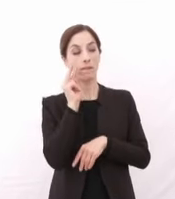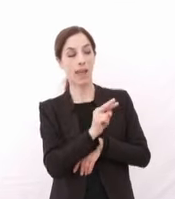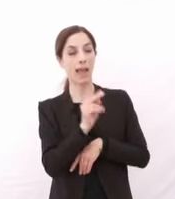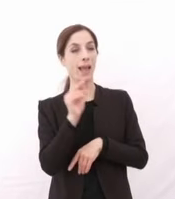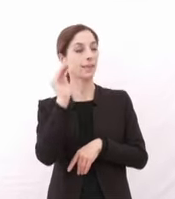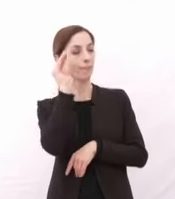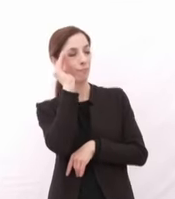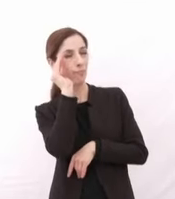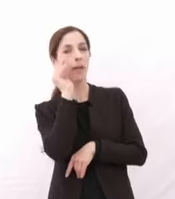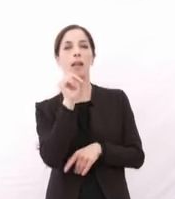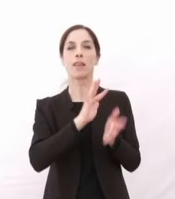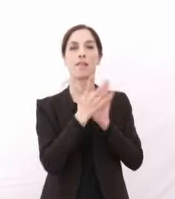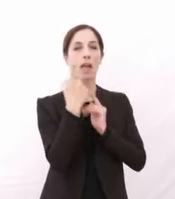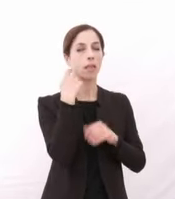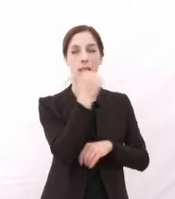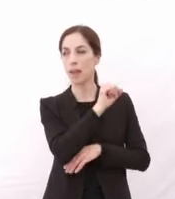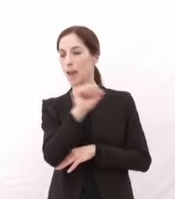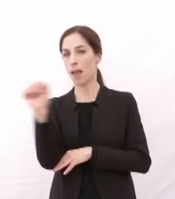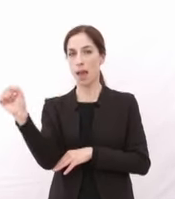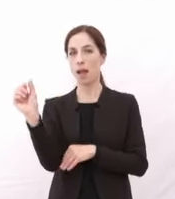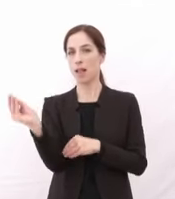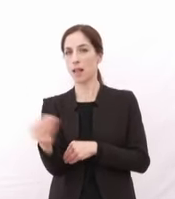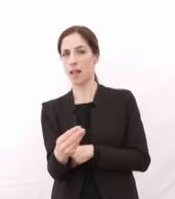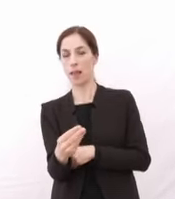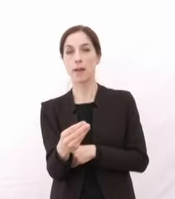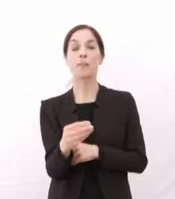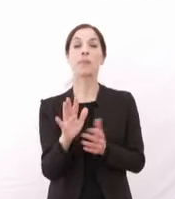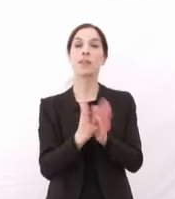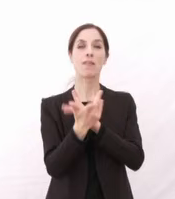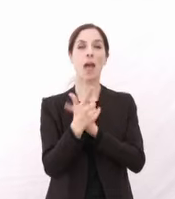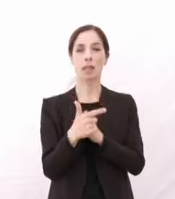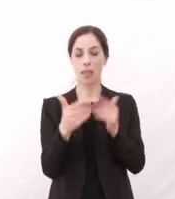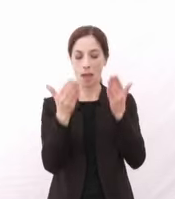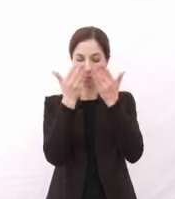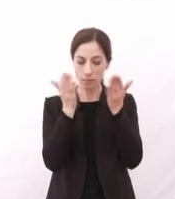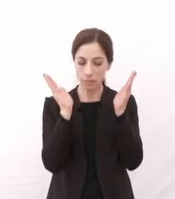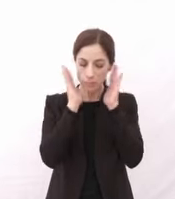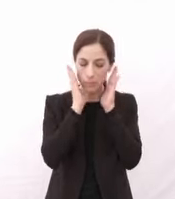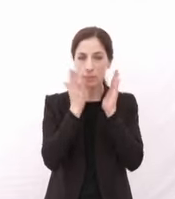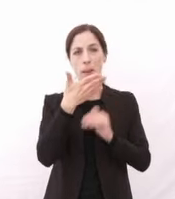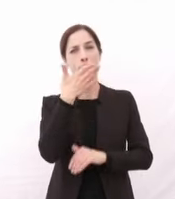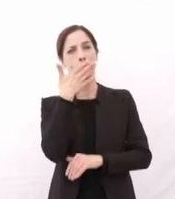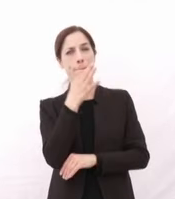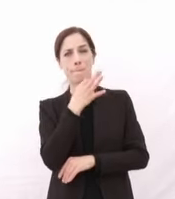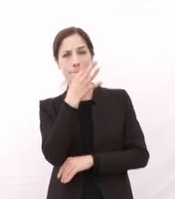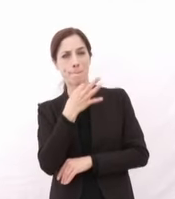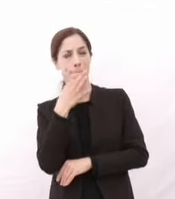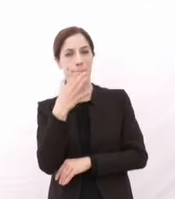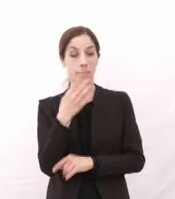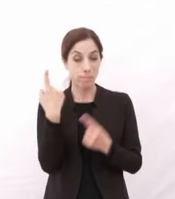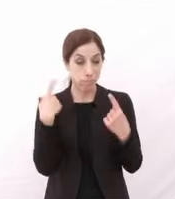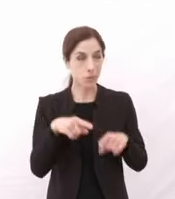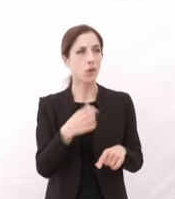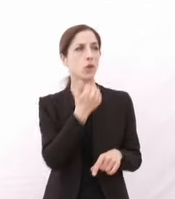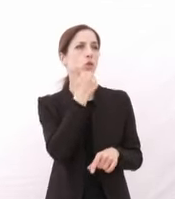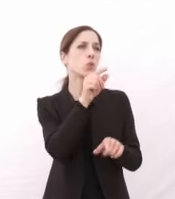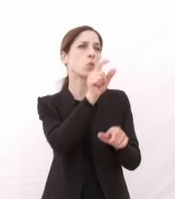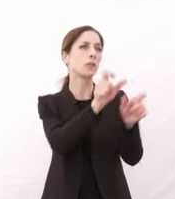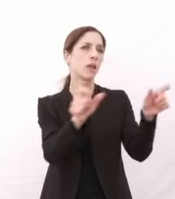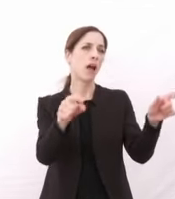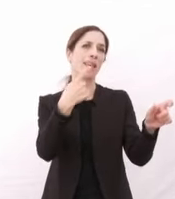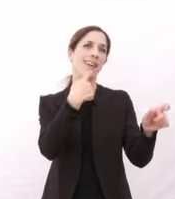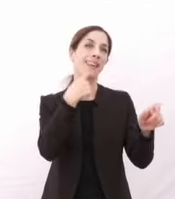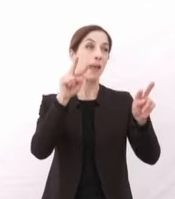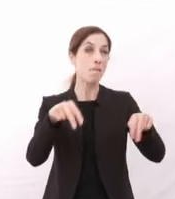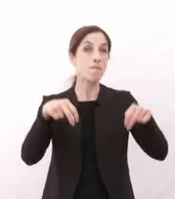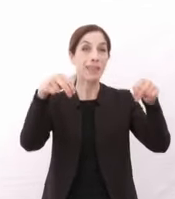dall'altra parte, si tappa le orecchie e si cuce la bocca. Inviterei, scusatemi, chi è in piedi a chiacchierare, a sedersi a